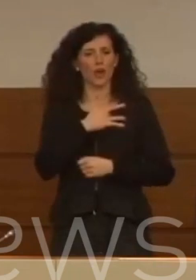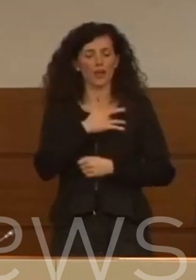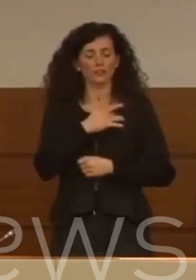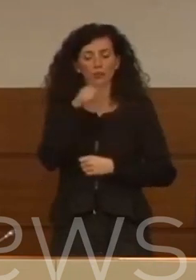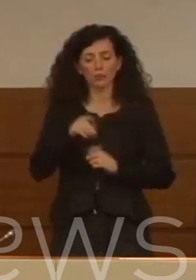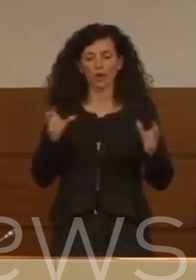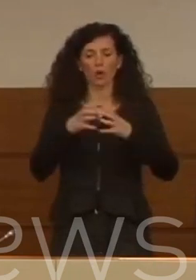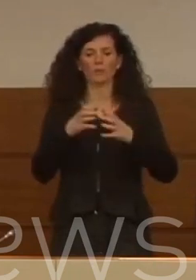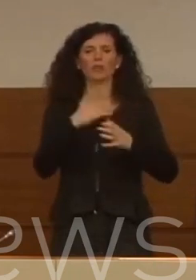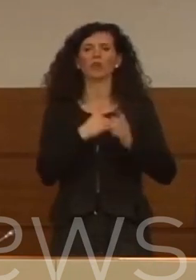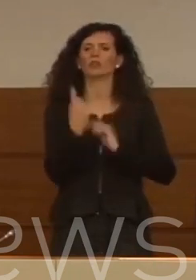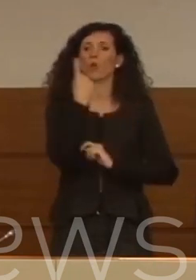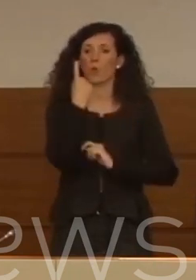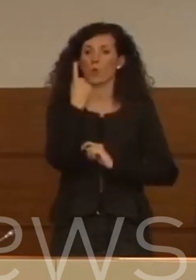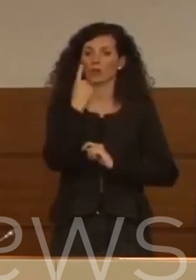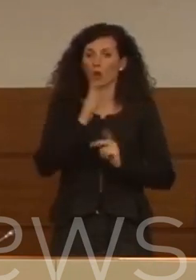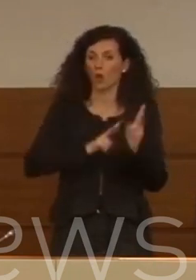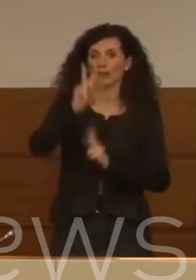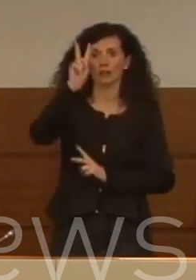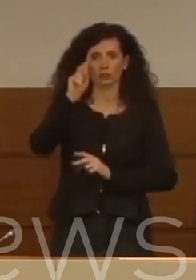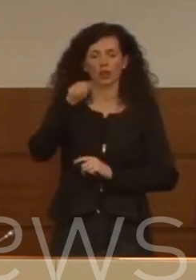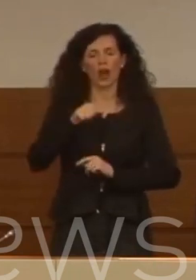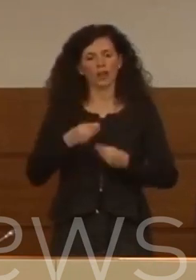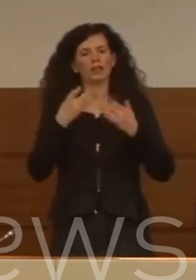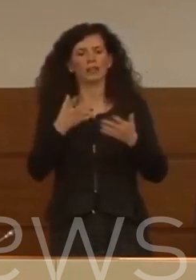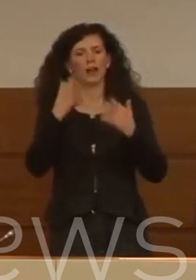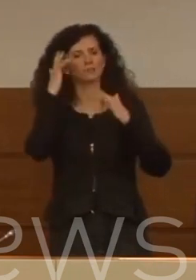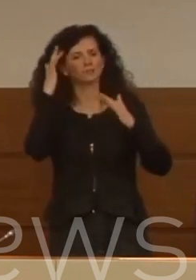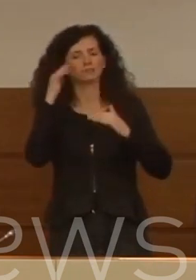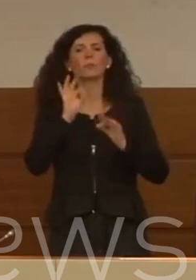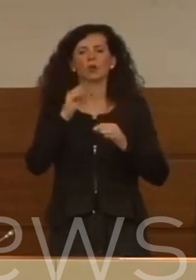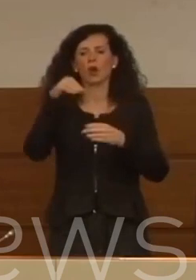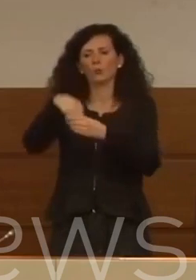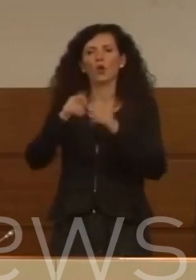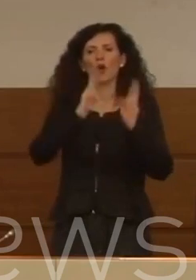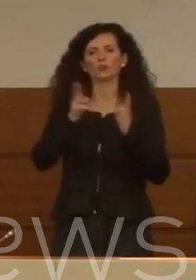comitato etico nazionale per esprimere tale parere presso l'ospedale spallanzani